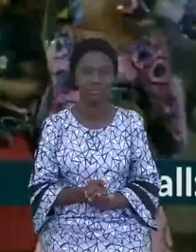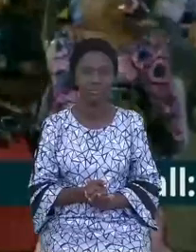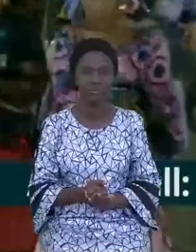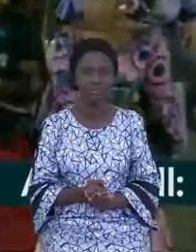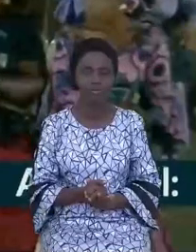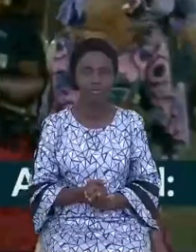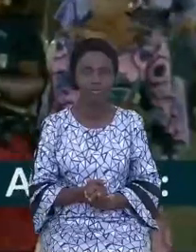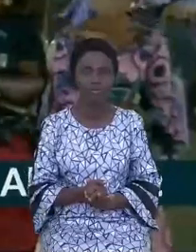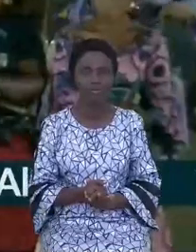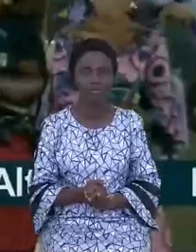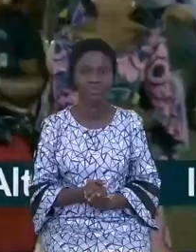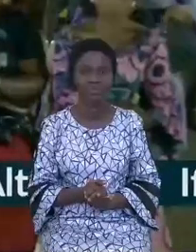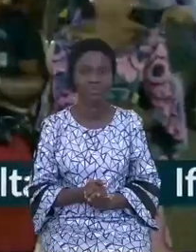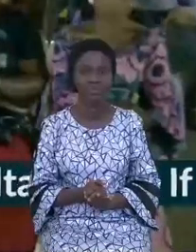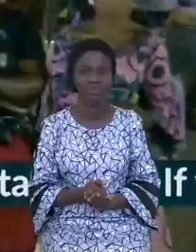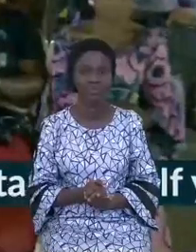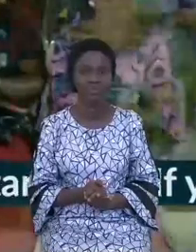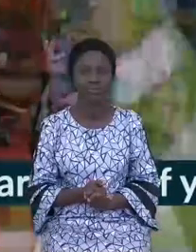Faisons rapidement.